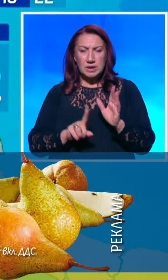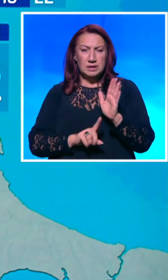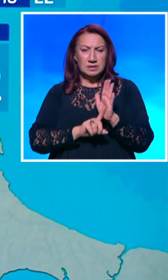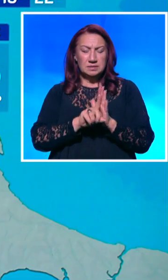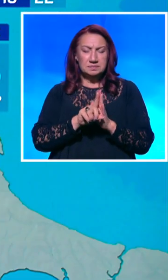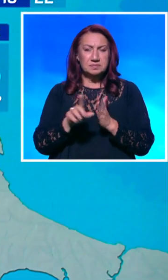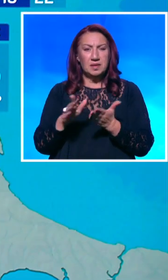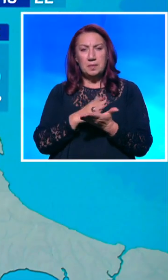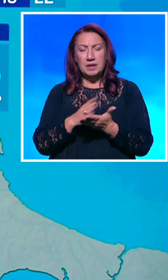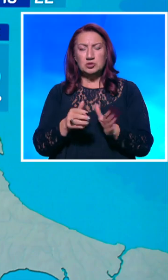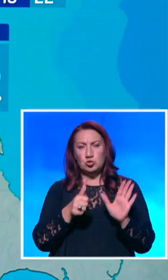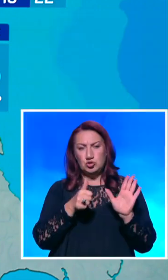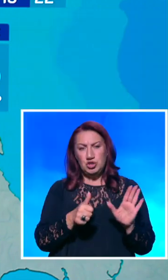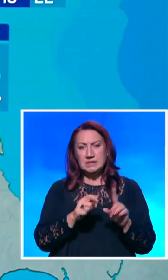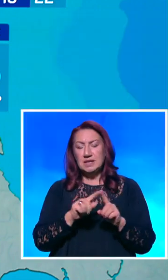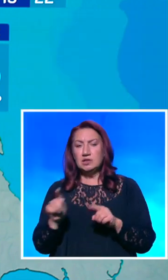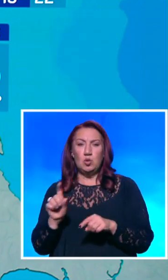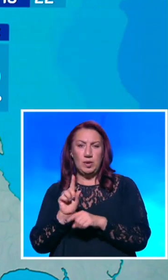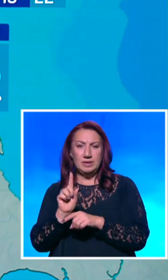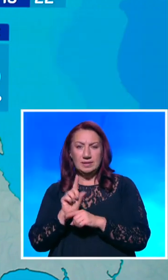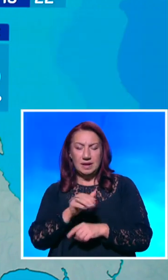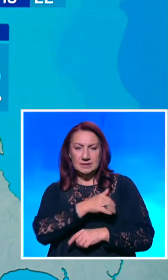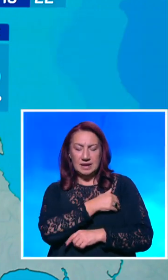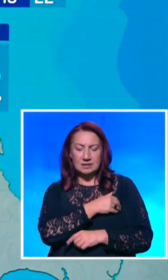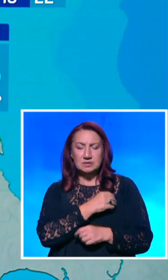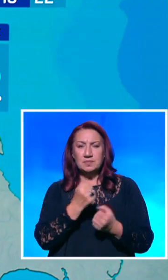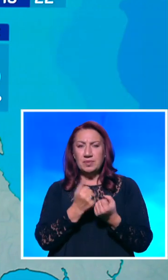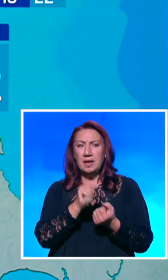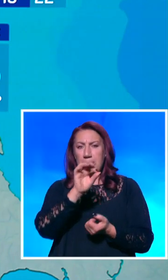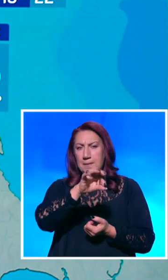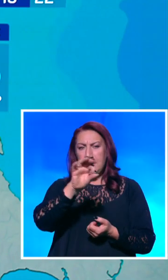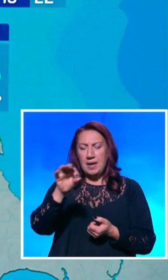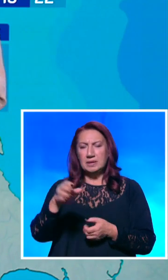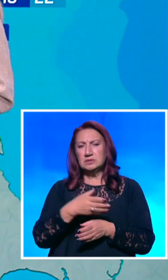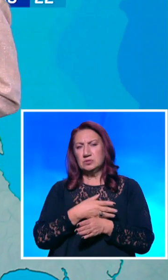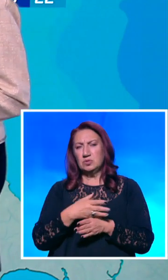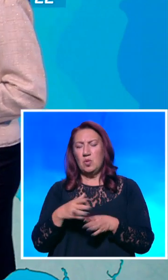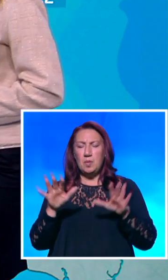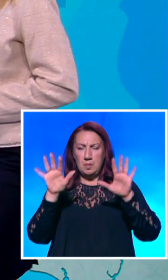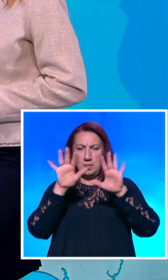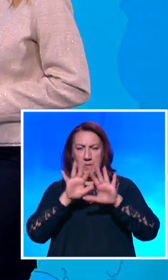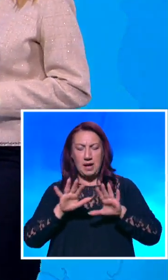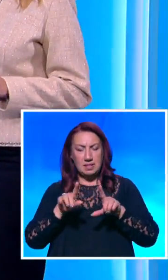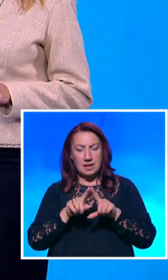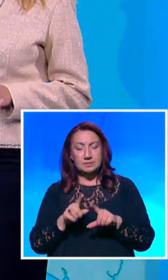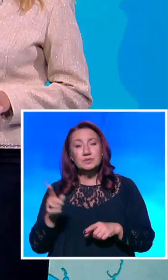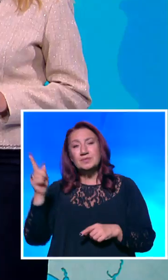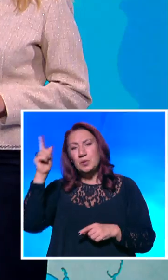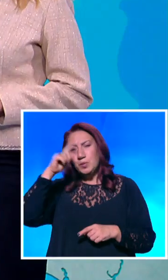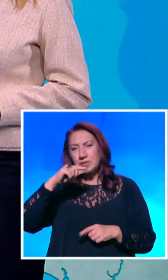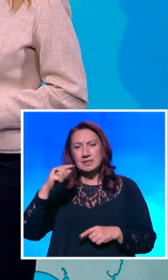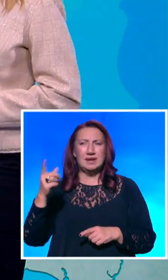бъдат между 6 и 11° в местата с трайна мъгла и по-ниски през деня утре ще бъде предимно